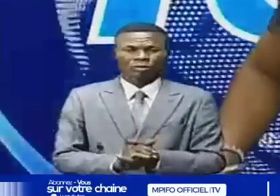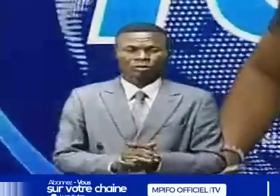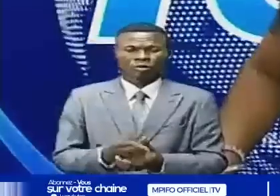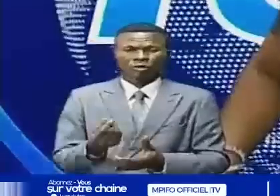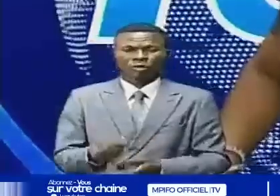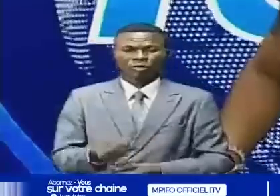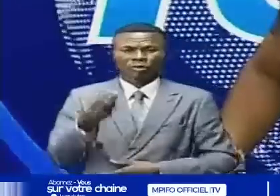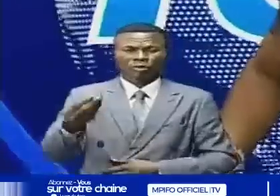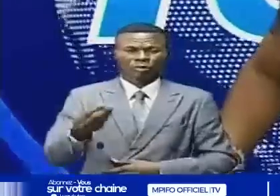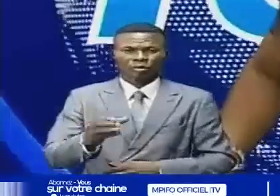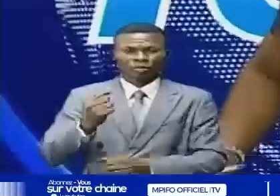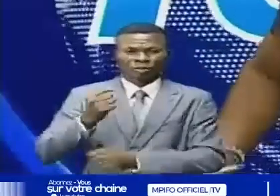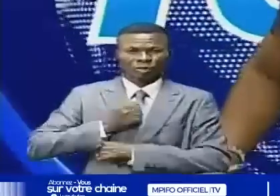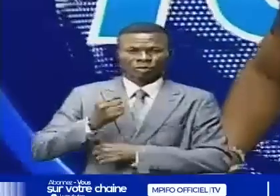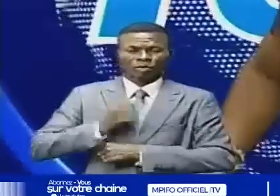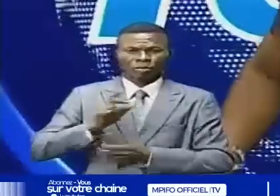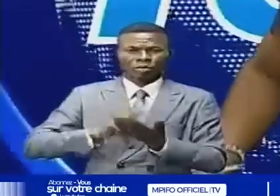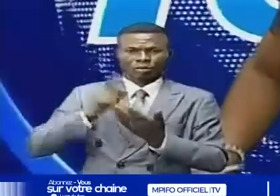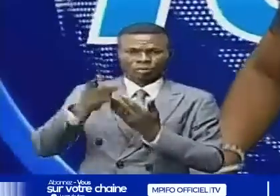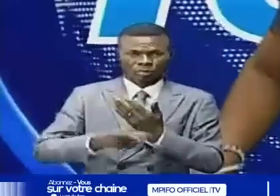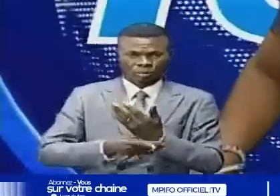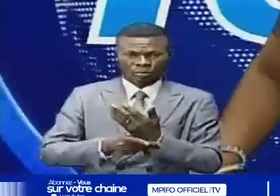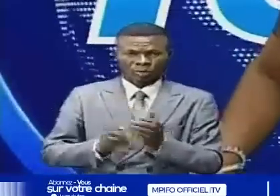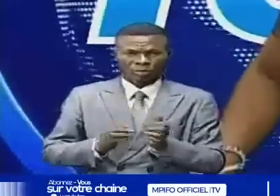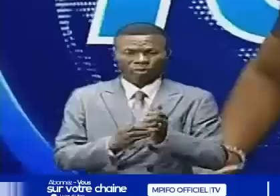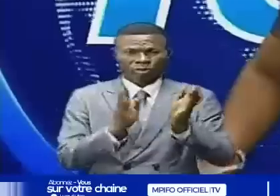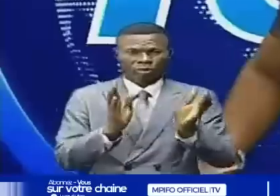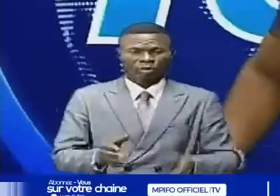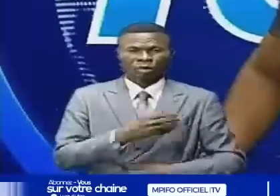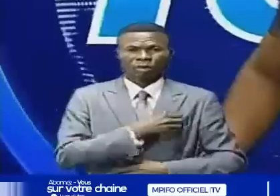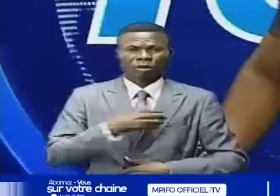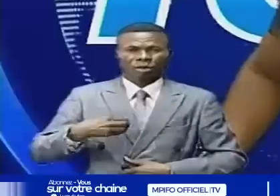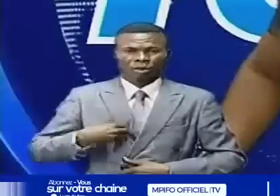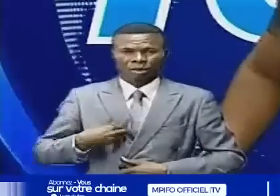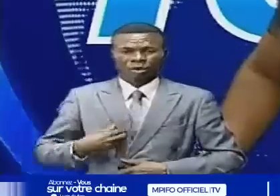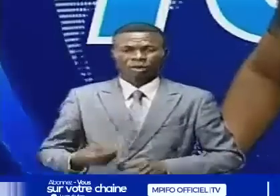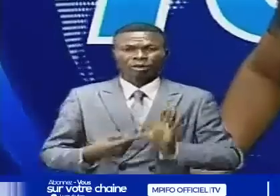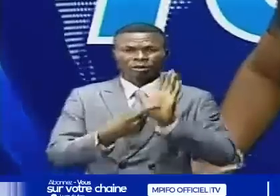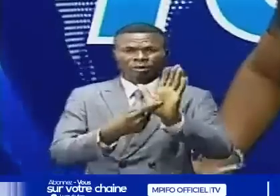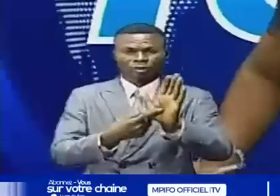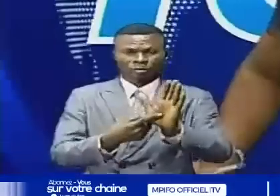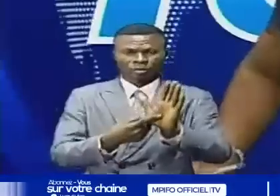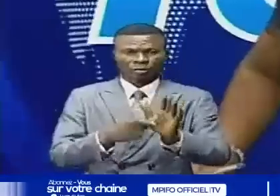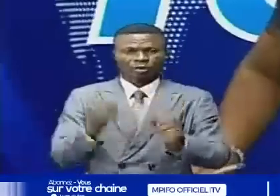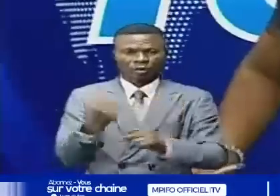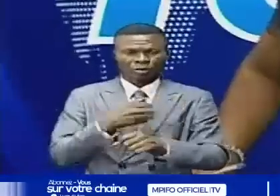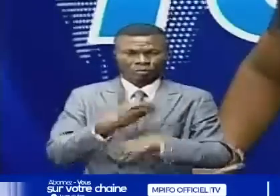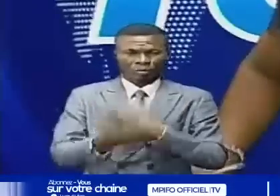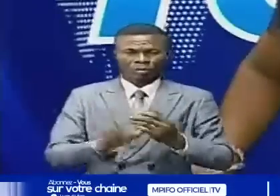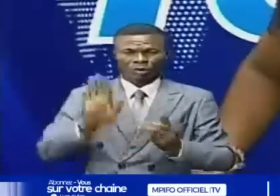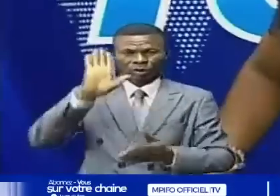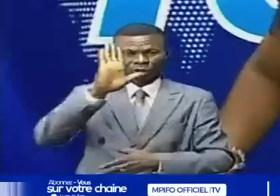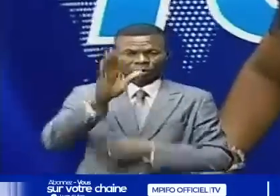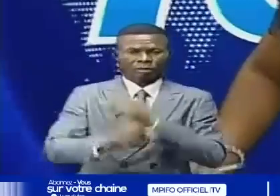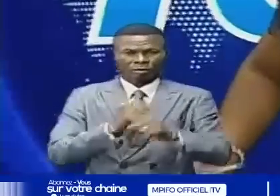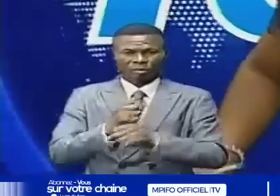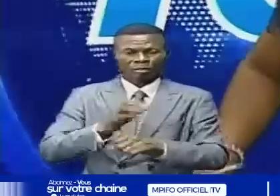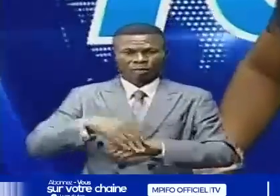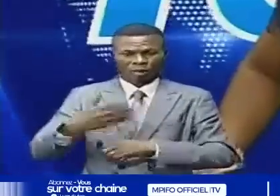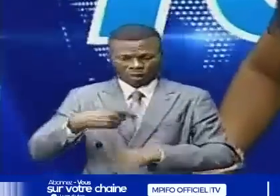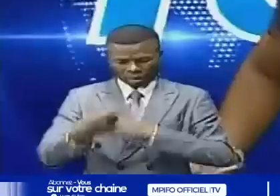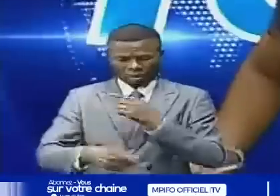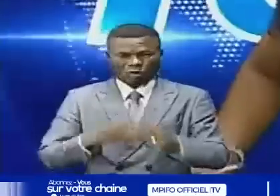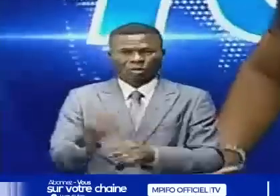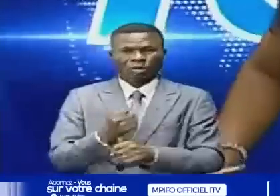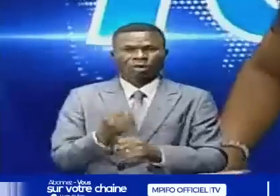Par le Canada, le programme Voix et leadership des femmes a présenté ses réalisations 5 ans après sa mise